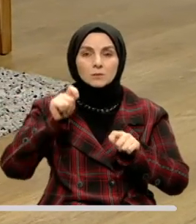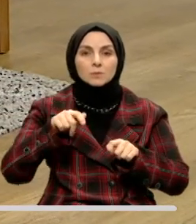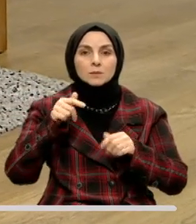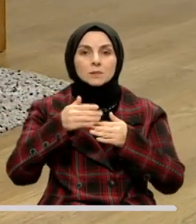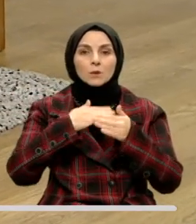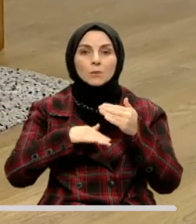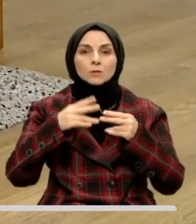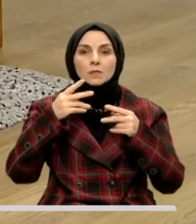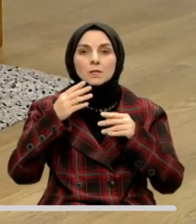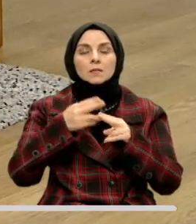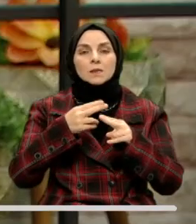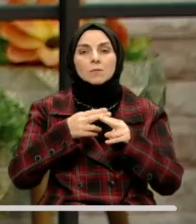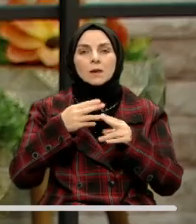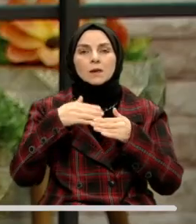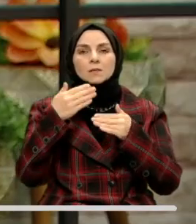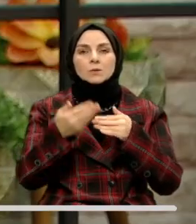arasında ne farklar var?